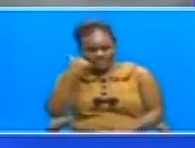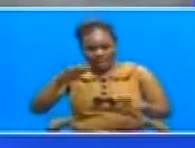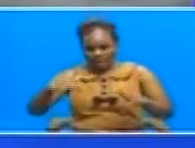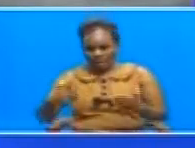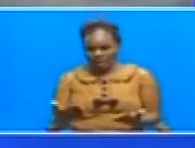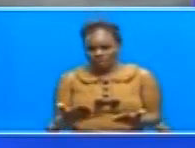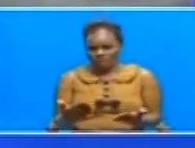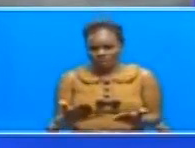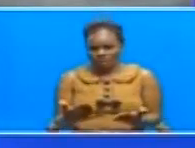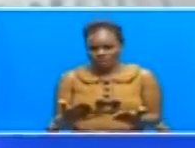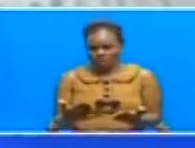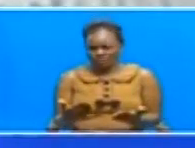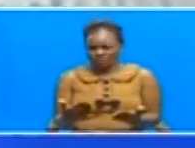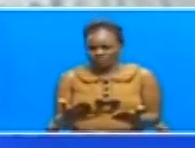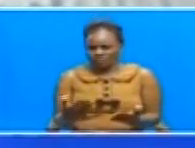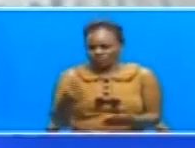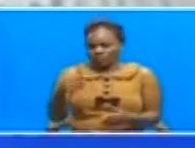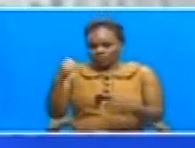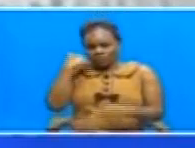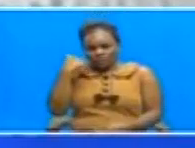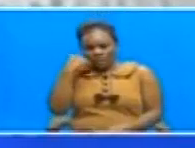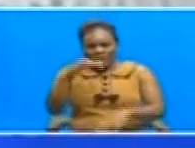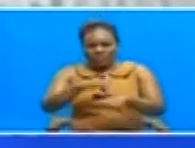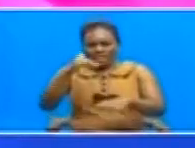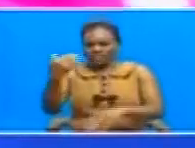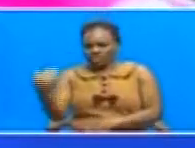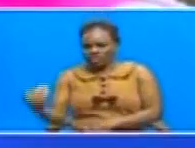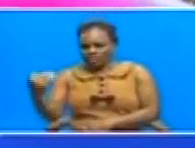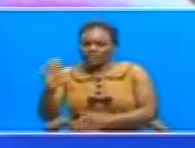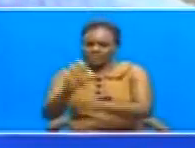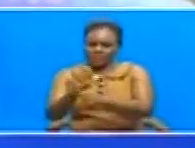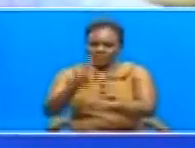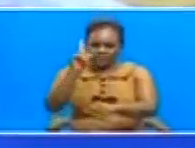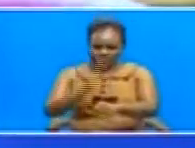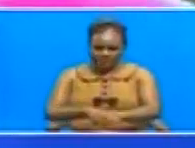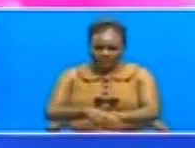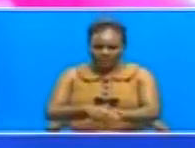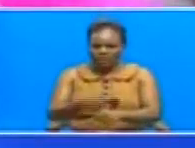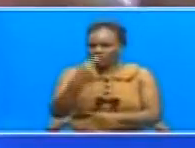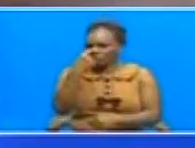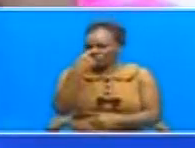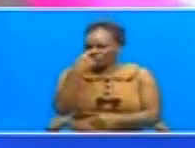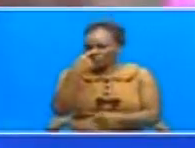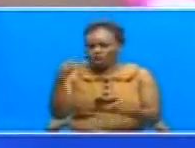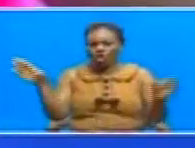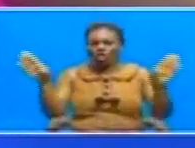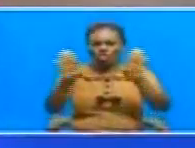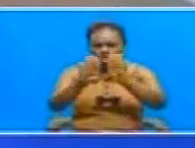ujulikanao kama adenoid hypertrophy. Ugonjwa huu huathiri watoto wachanga mara nyingi na hufanya pua kujifunga kabisa.